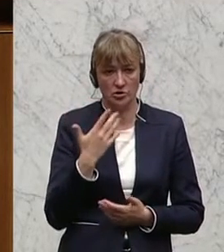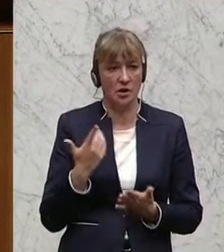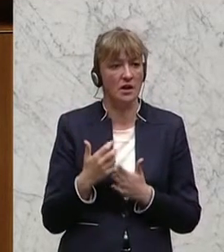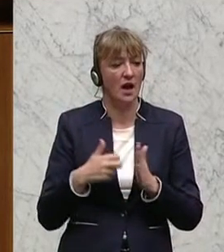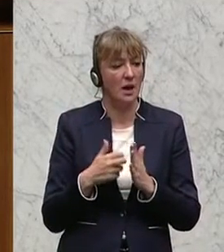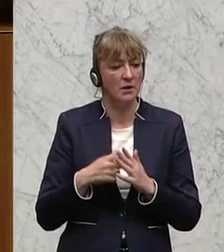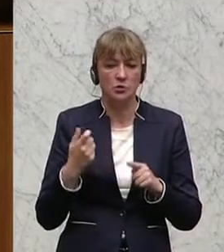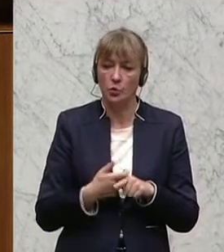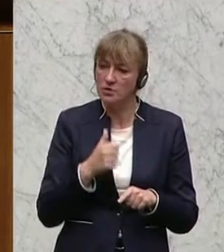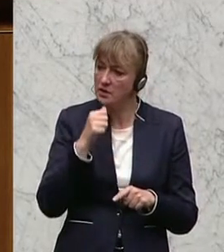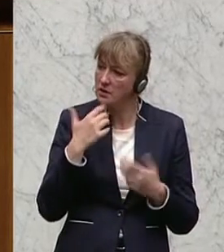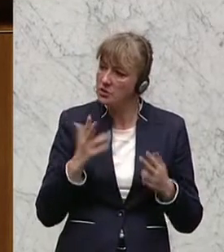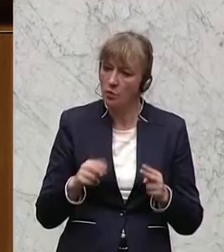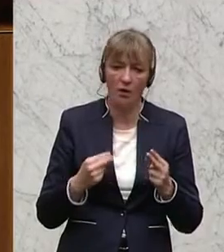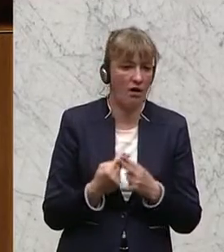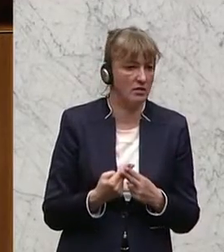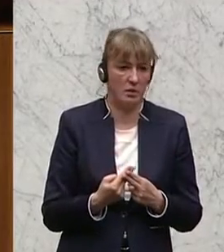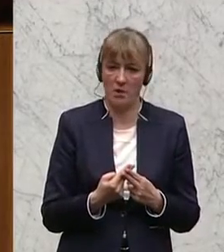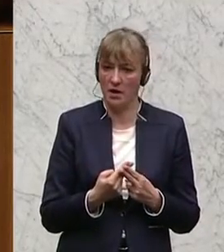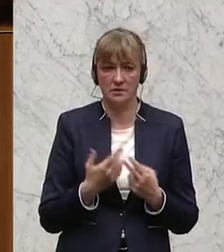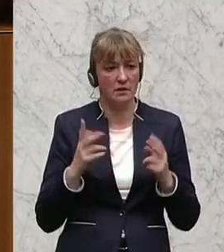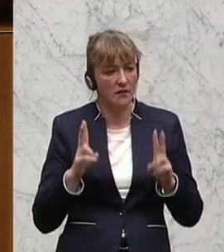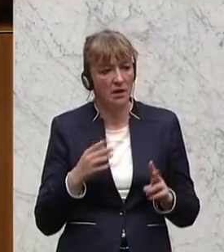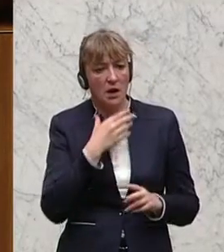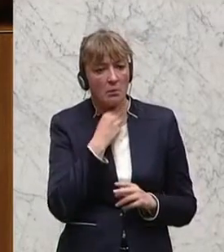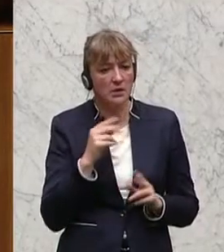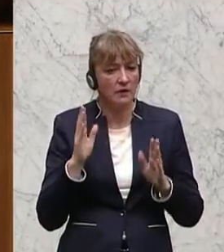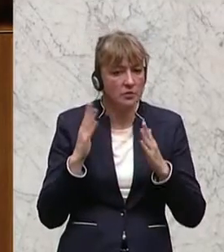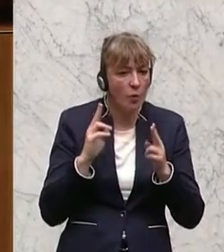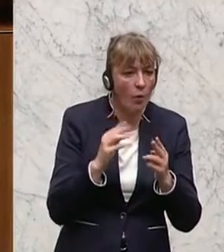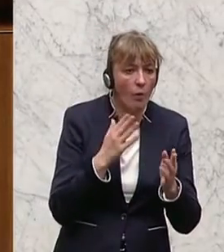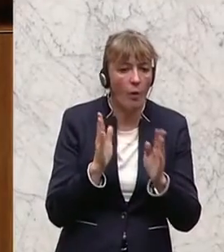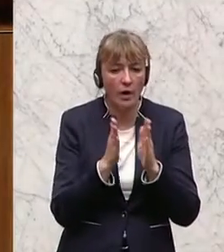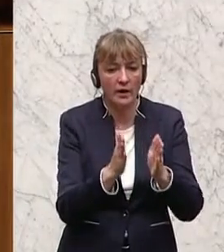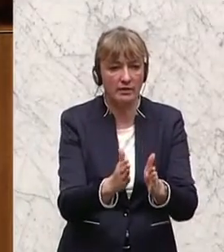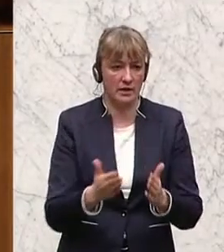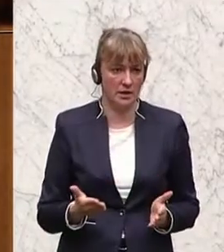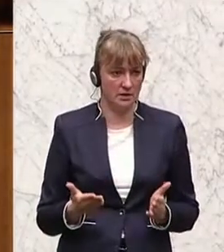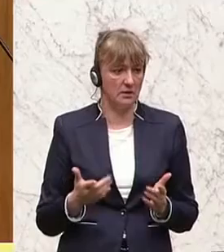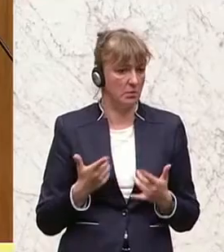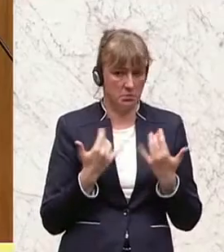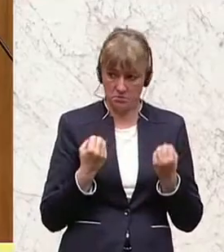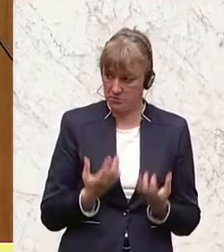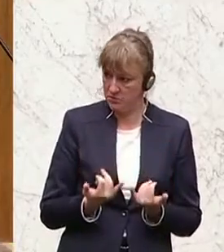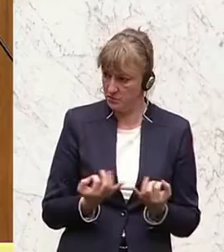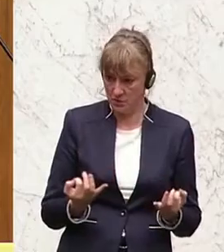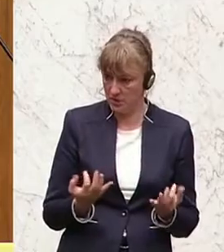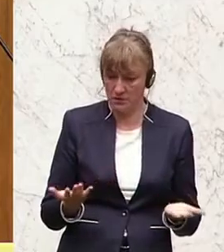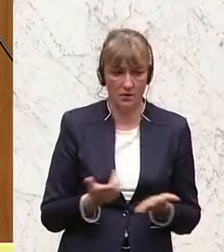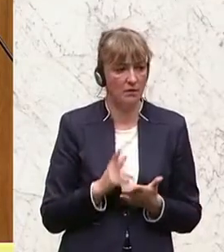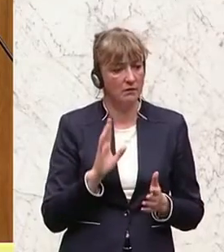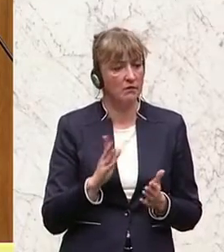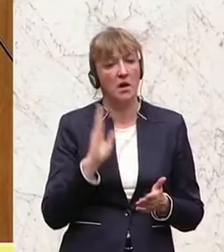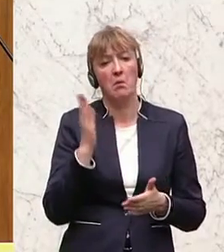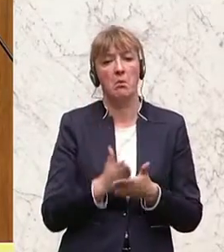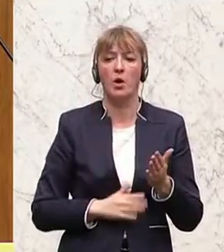AMS-Kurse immer noch nicht so angepasst wurden, dass sie wirklich bedarfsorientiert angeboten werden. Das passiert ja nach wie vor nicht. Da werden ja